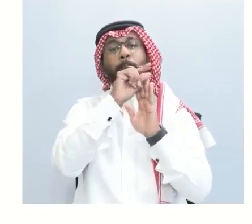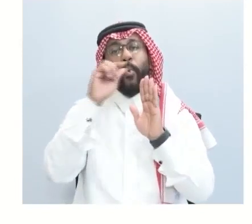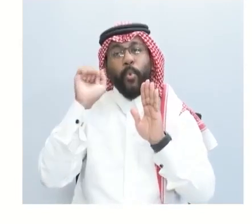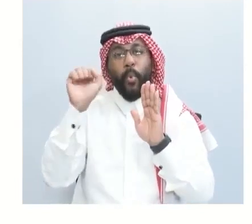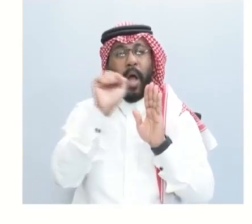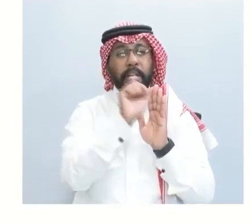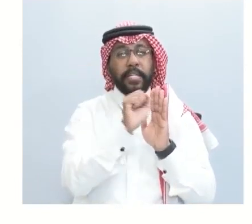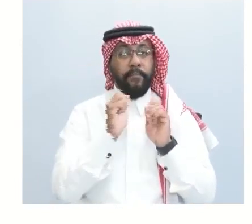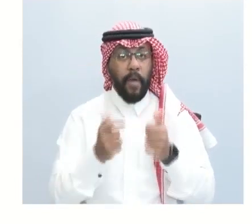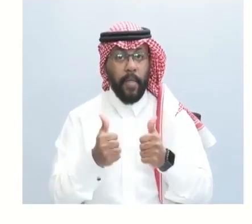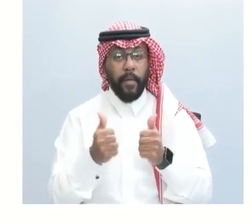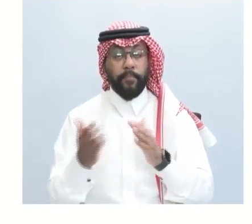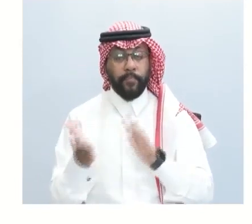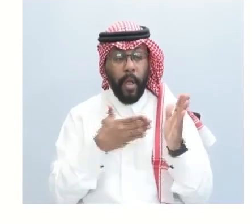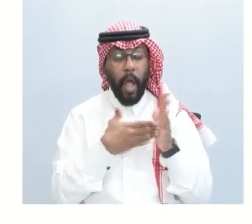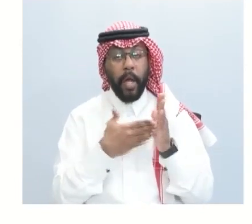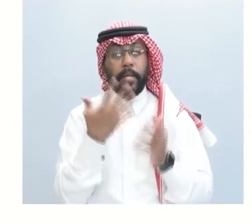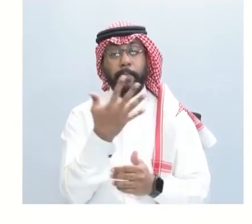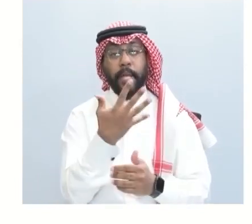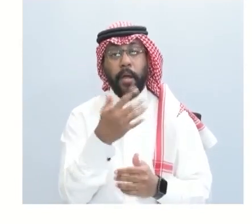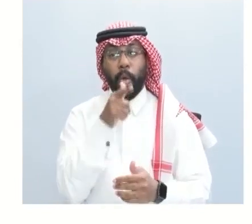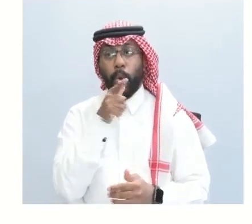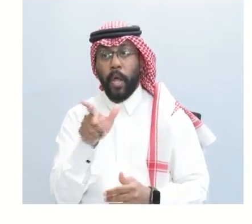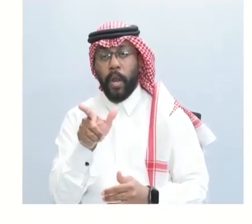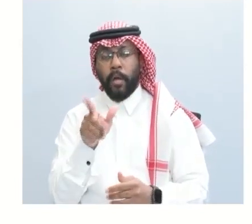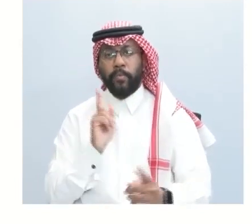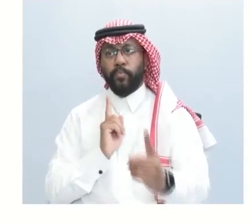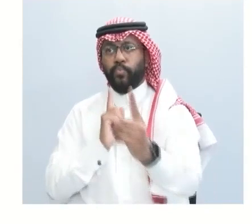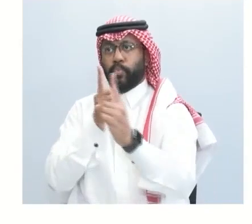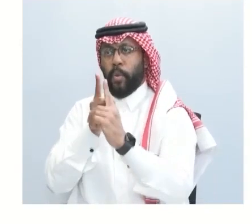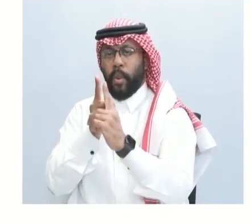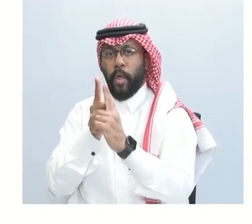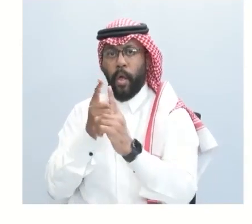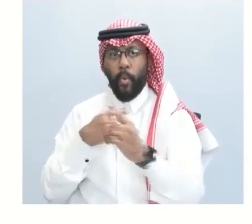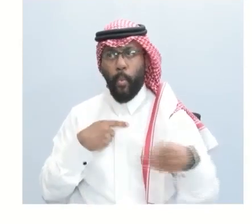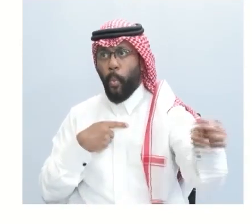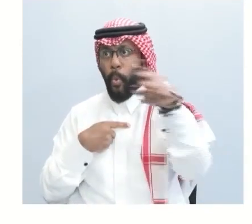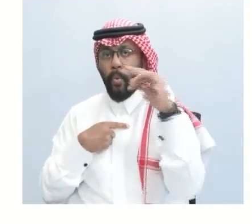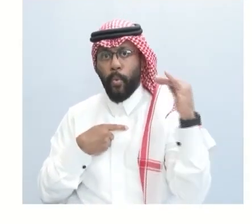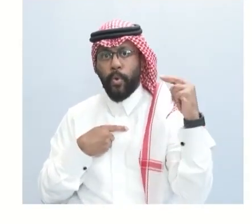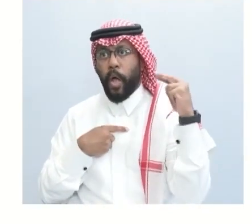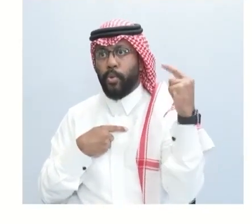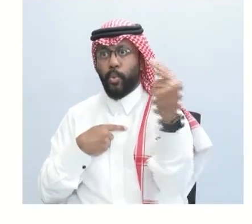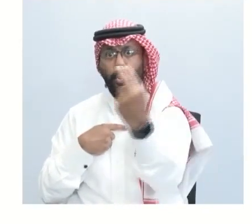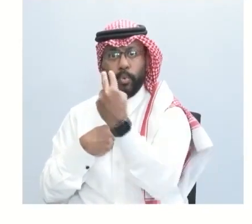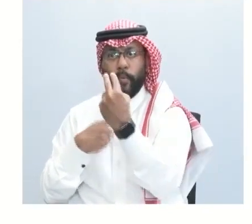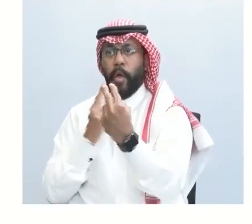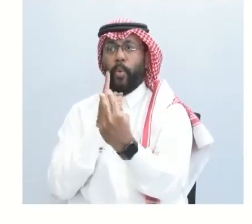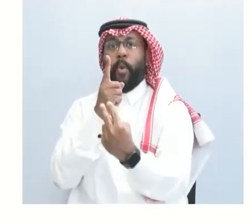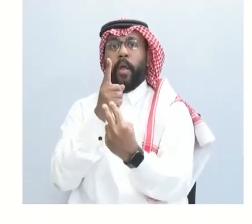الدرجه لهذه المهاره الالقاء ما مهارت القاء هنا الجراه والطلاقه لاحظ سلامه